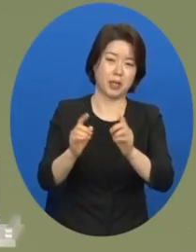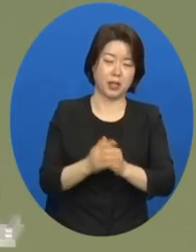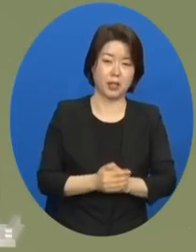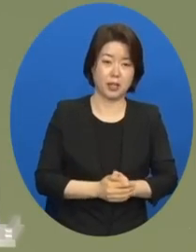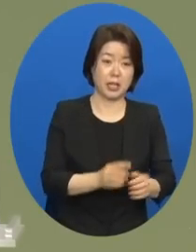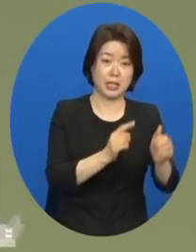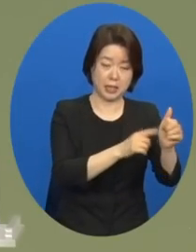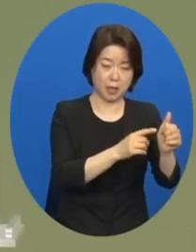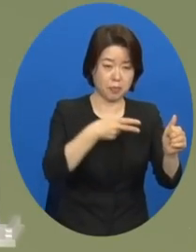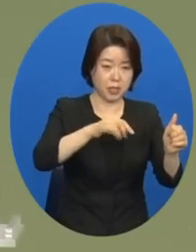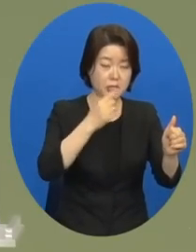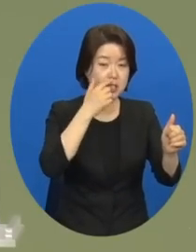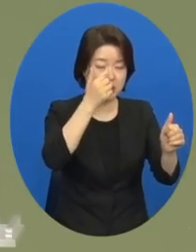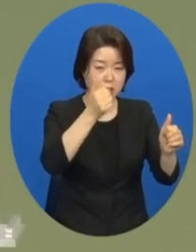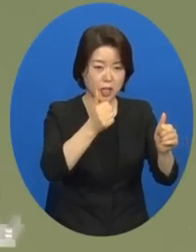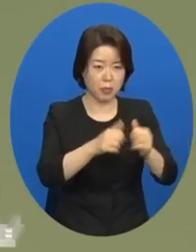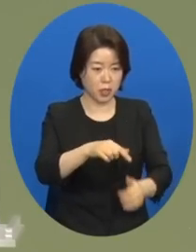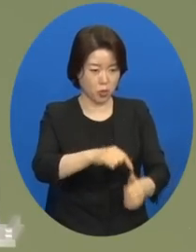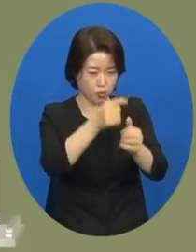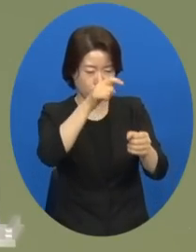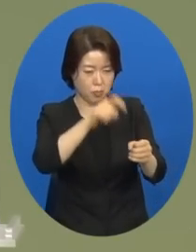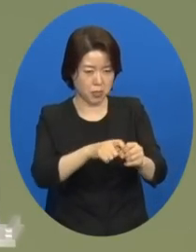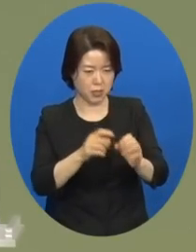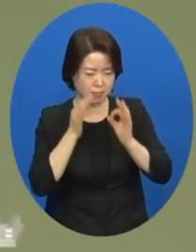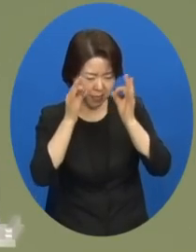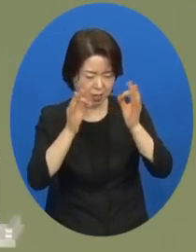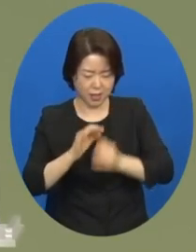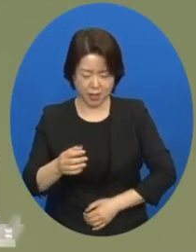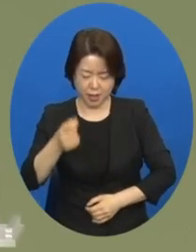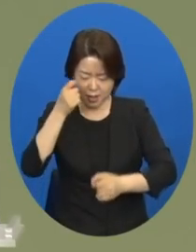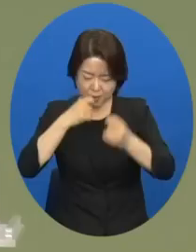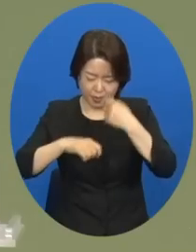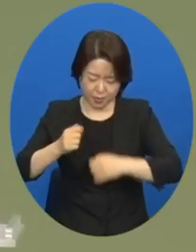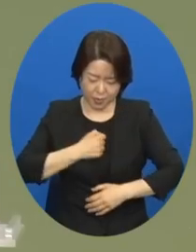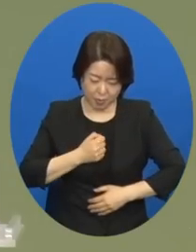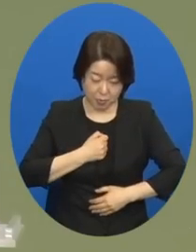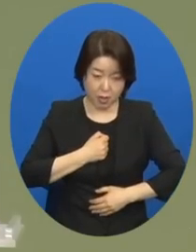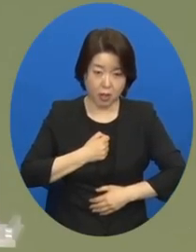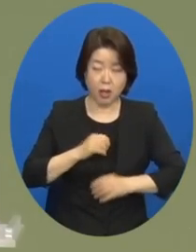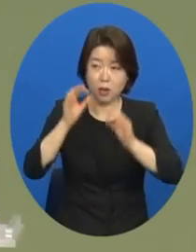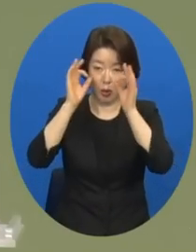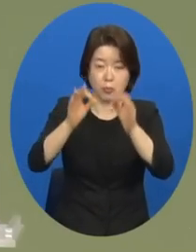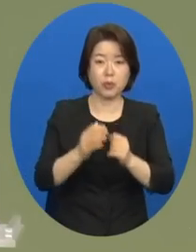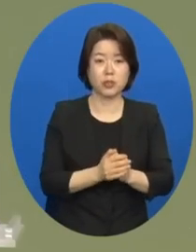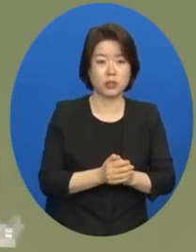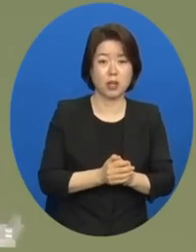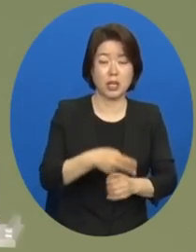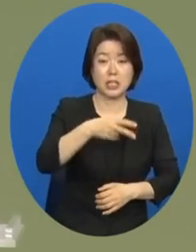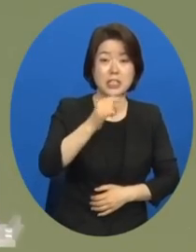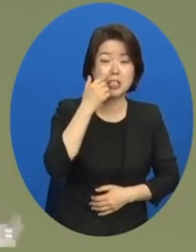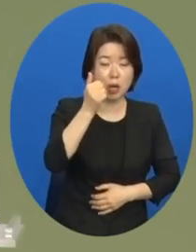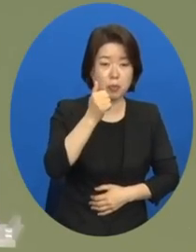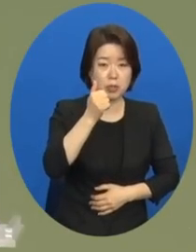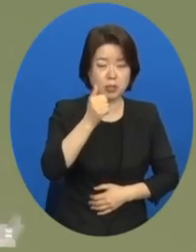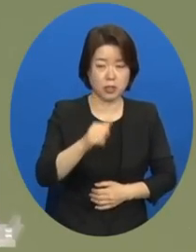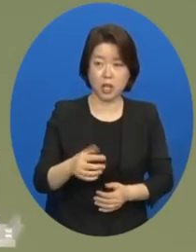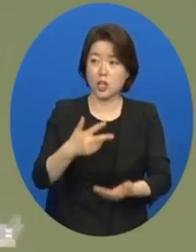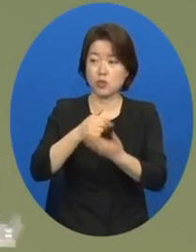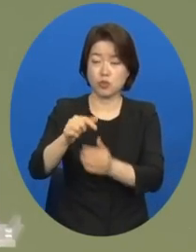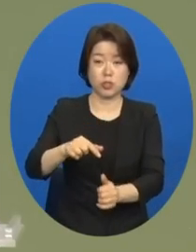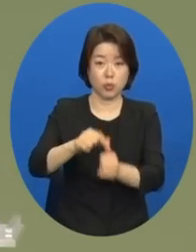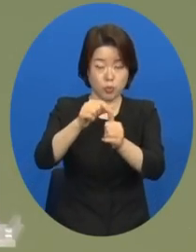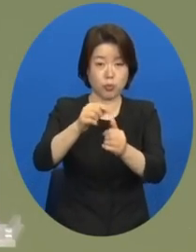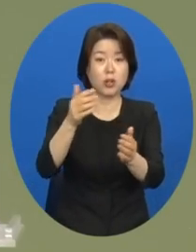시아버님의 구원을 왜 통하며 가다 보니까 시아버님이 주님을 영접하시고 천국에 가셨대요 지금